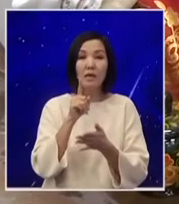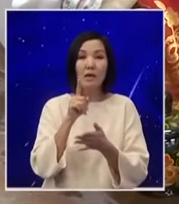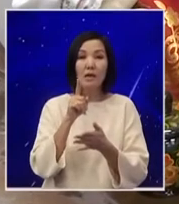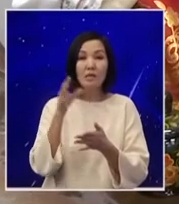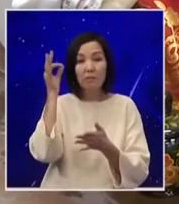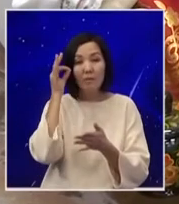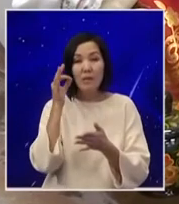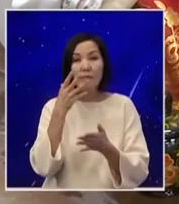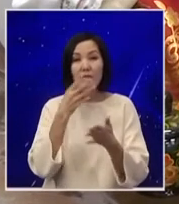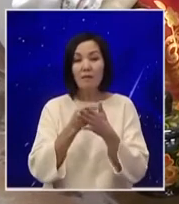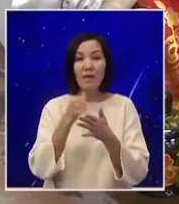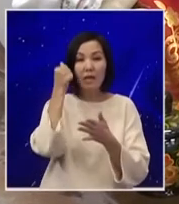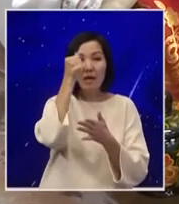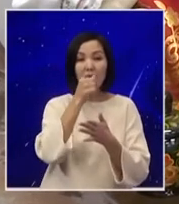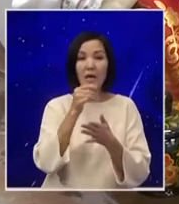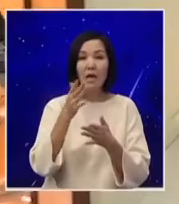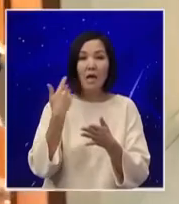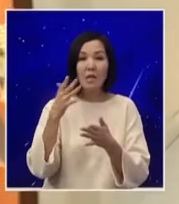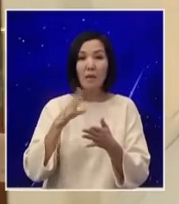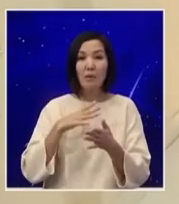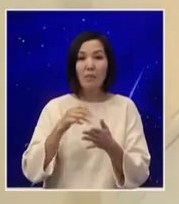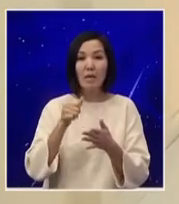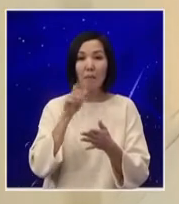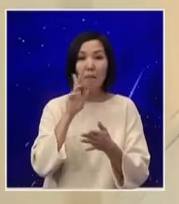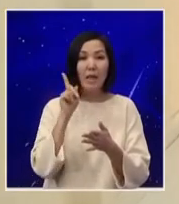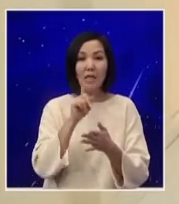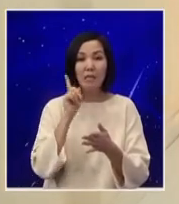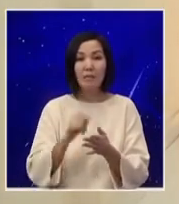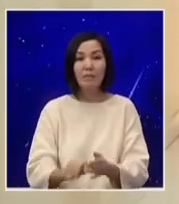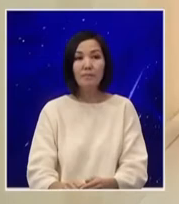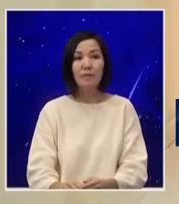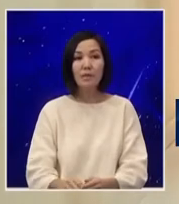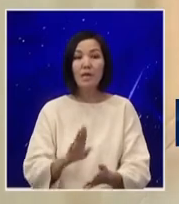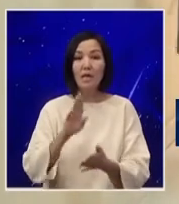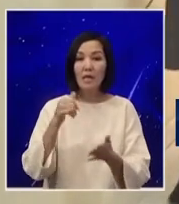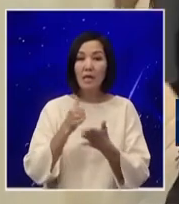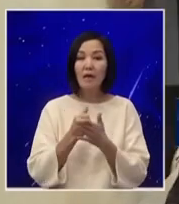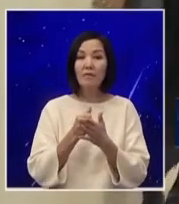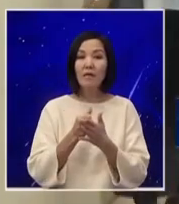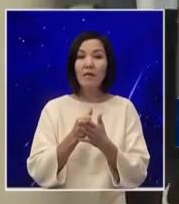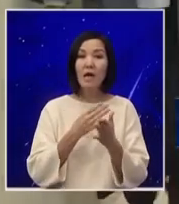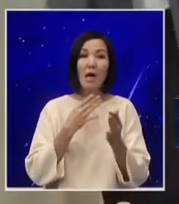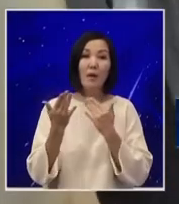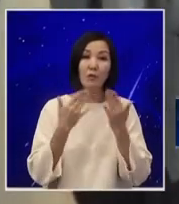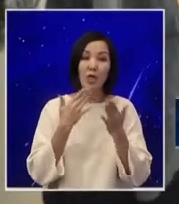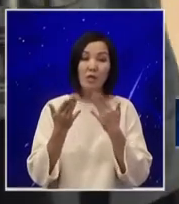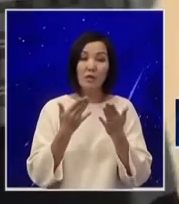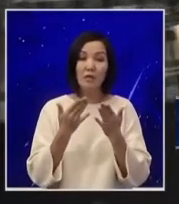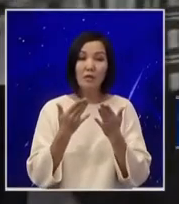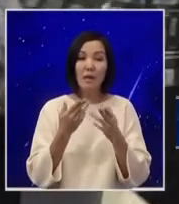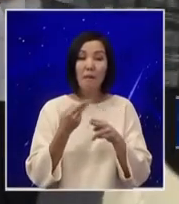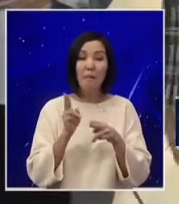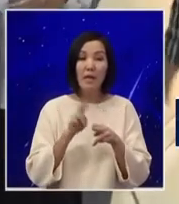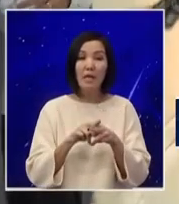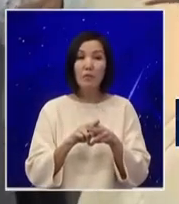когда мы были молодыми самое главное это именно общение для нашего возраста общения поэтому